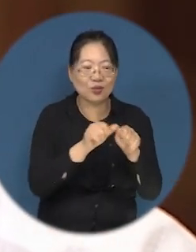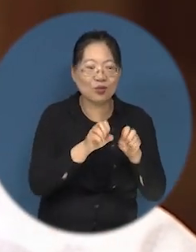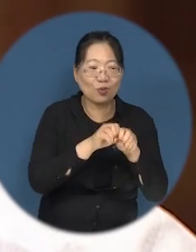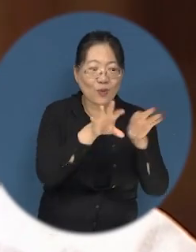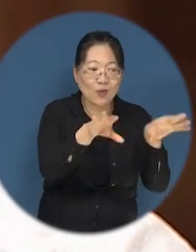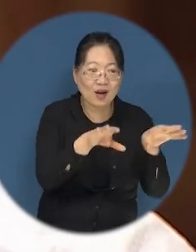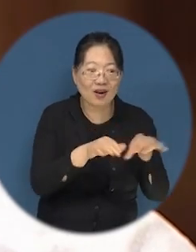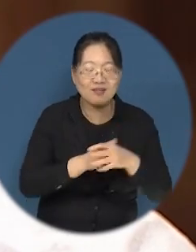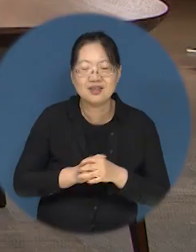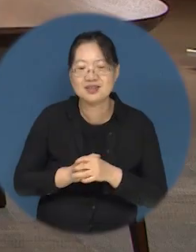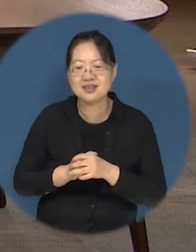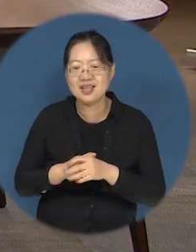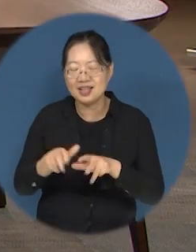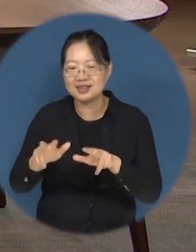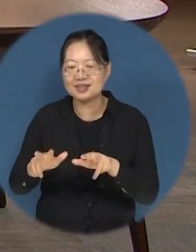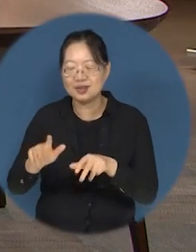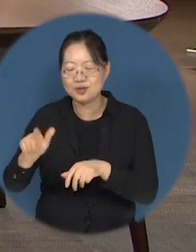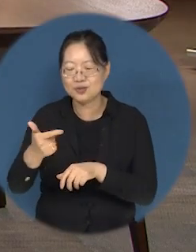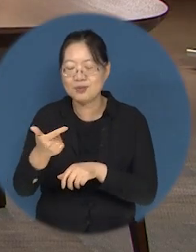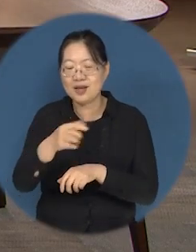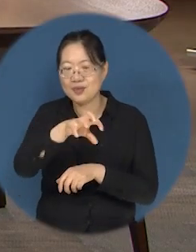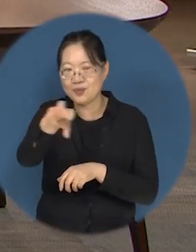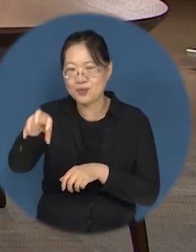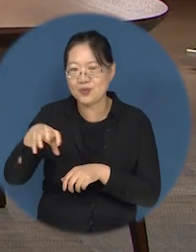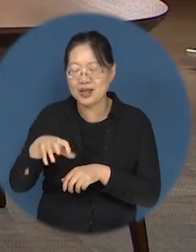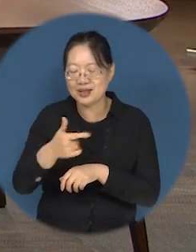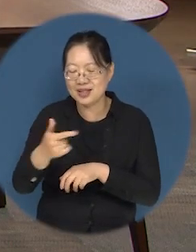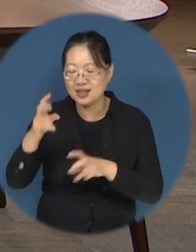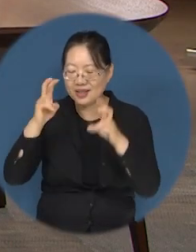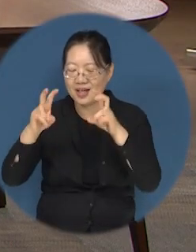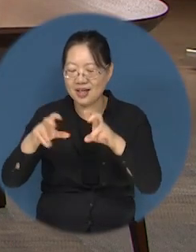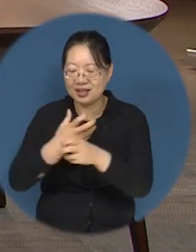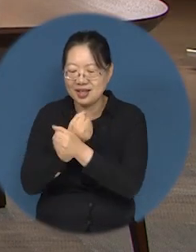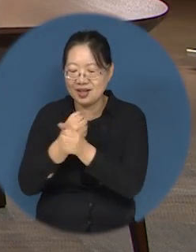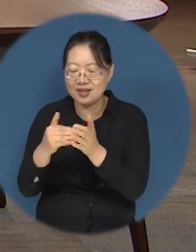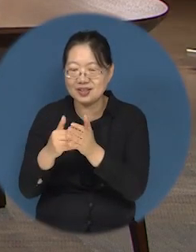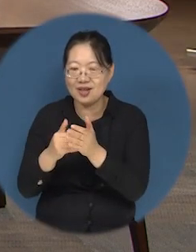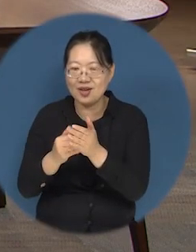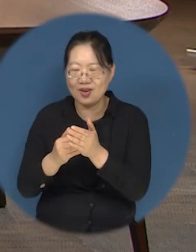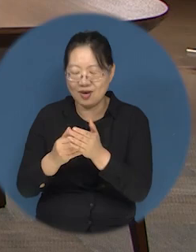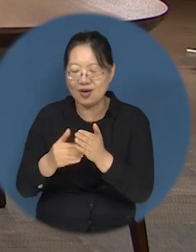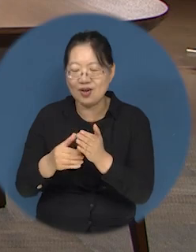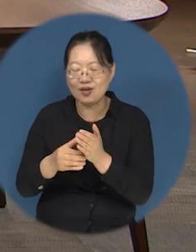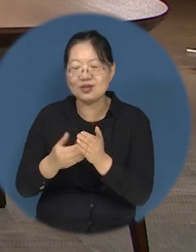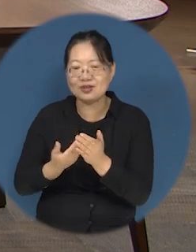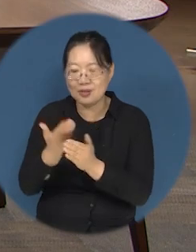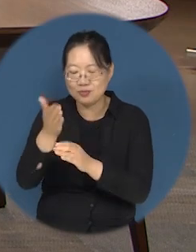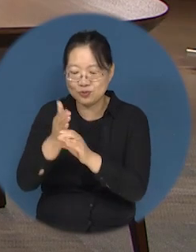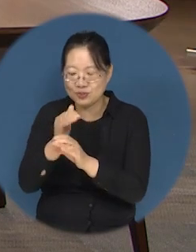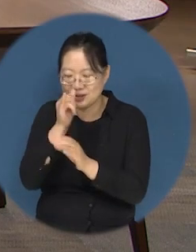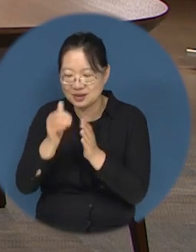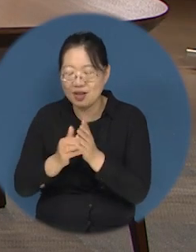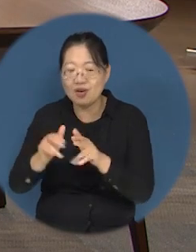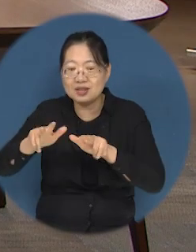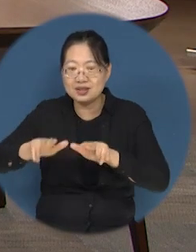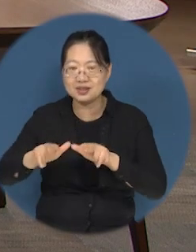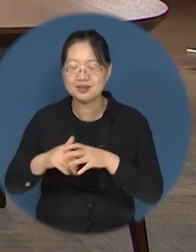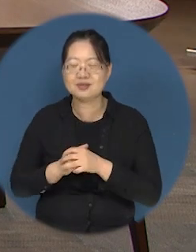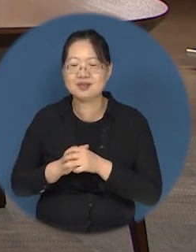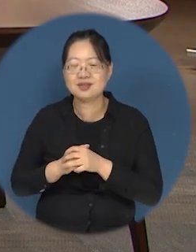나기 시작한 거군요. 예, 그래서 지금은 600군데 대기업하고 계약을 해서 납품을 하고 있거든요. 네. 그리고 지금은 뭐